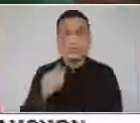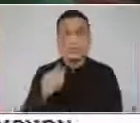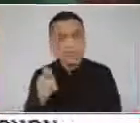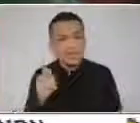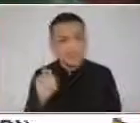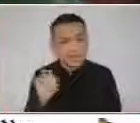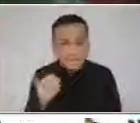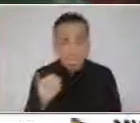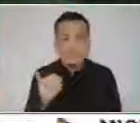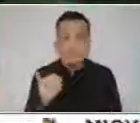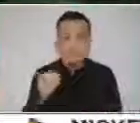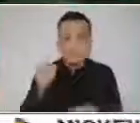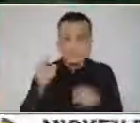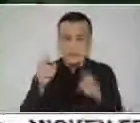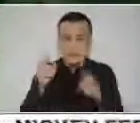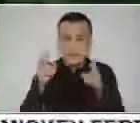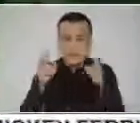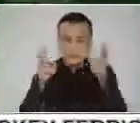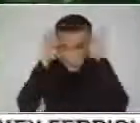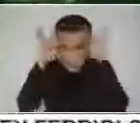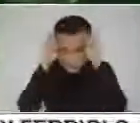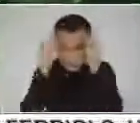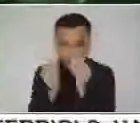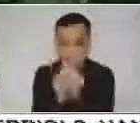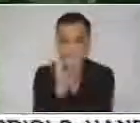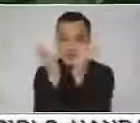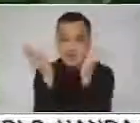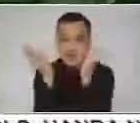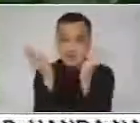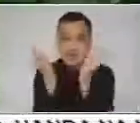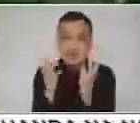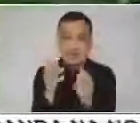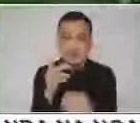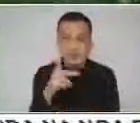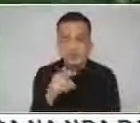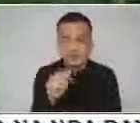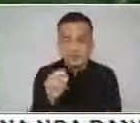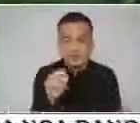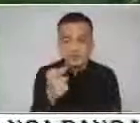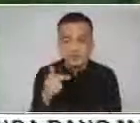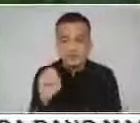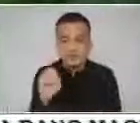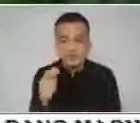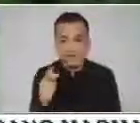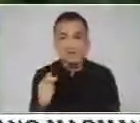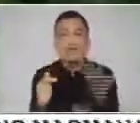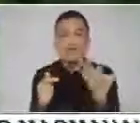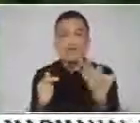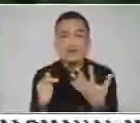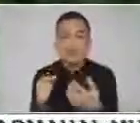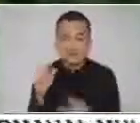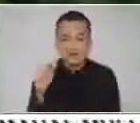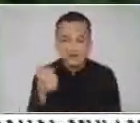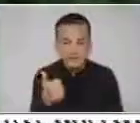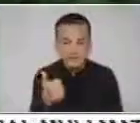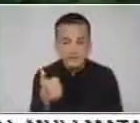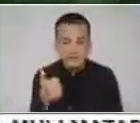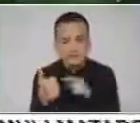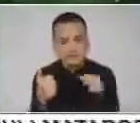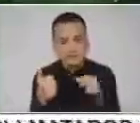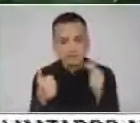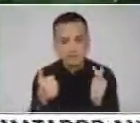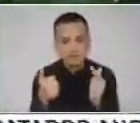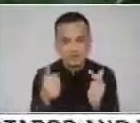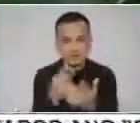Dayan, parang hindi pag-usapan ng baboy, no, para sila talaga ay makatubo o tumubo, kinakausap pa